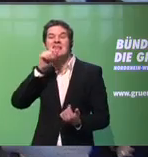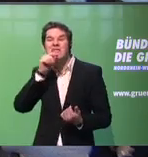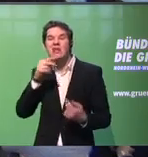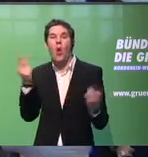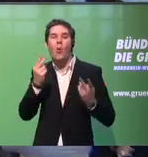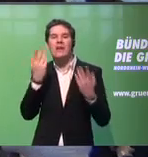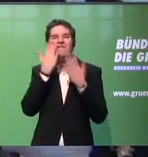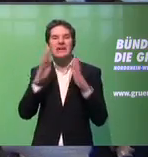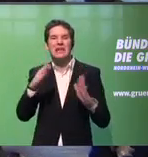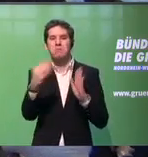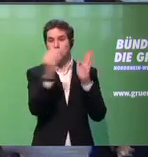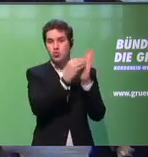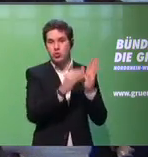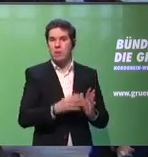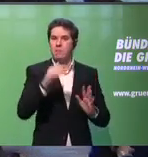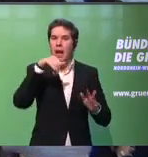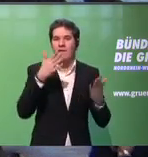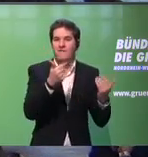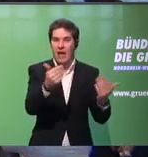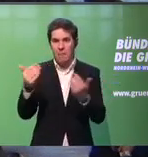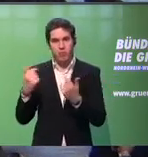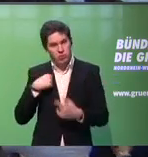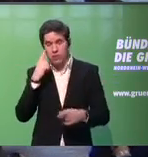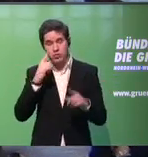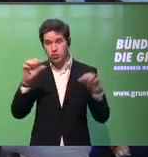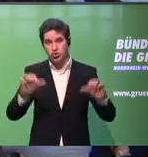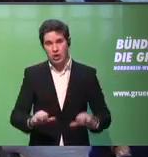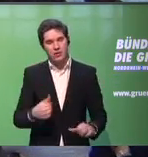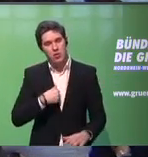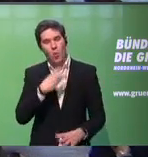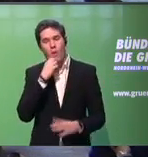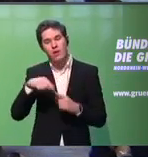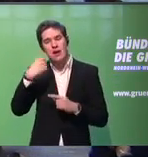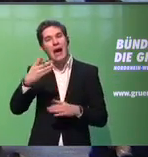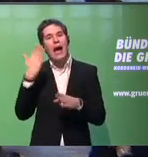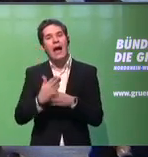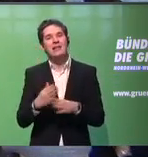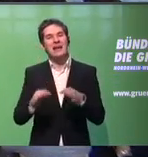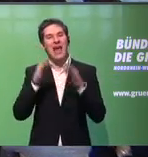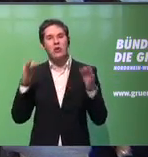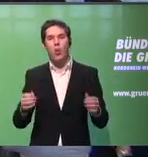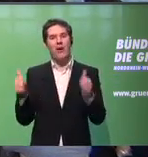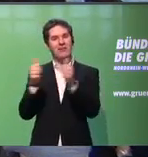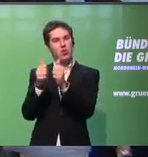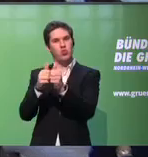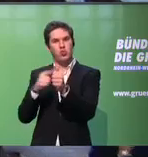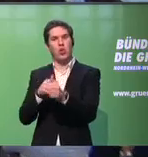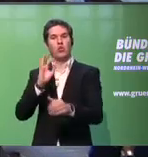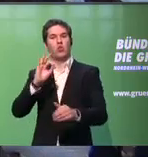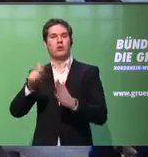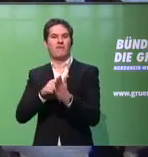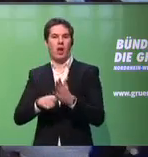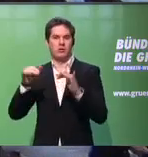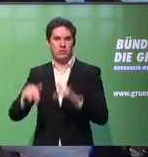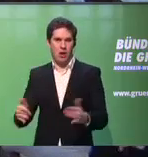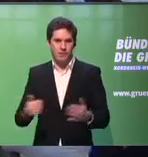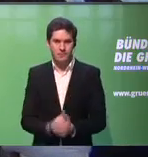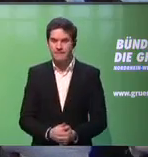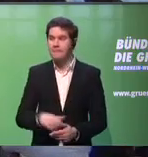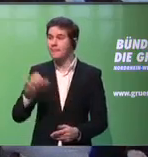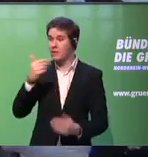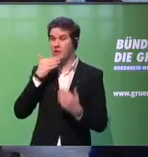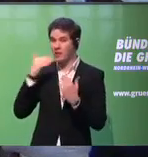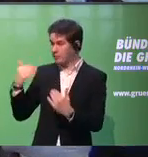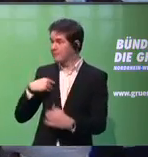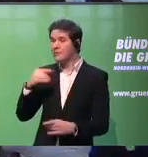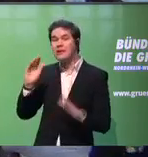weil ich glaube, das ist eine ganz, ganz tolle Chance, dass wir dann wirklich Ende Januar ein ganz, ganz breit getragenes europäisches Spitzenduo haben. Euch ganz herzlichen Dank. Wir haben ein kleines Geschenk